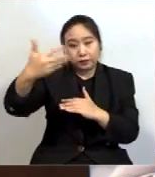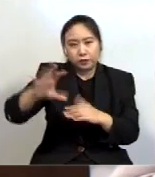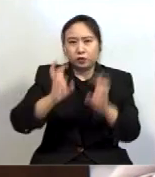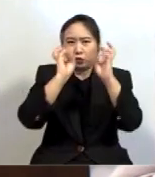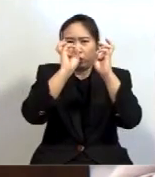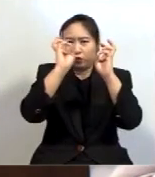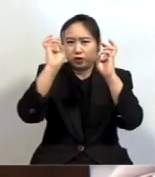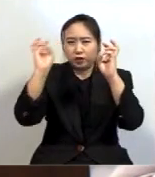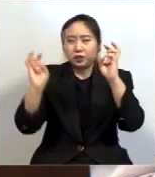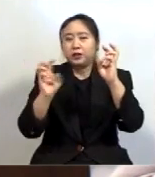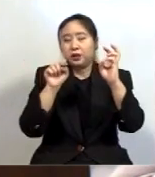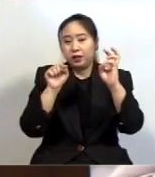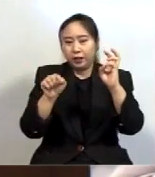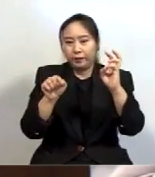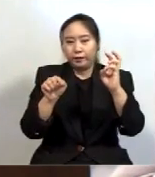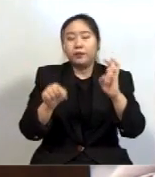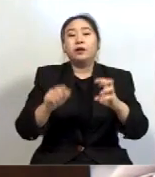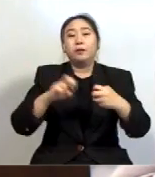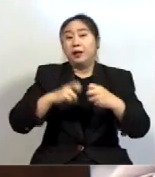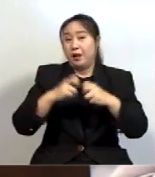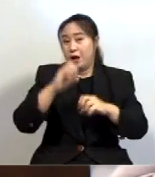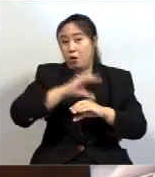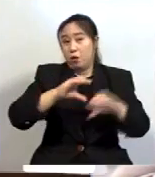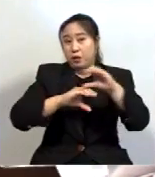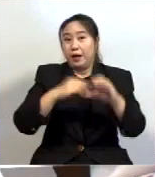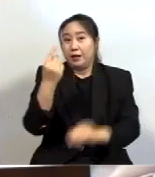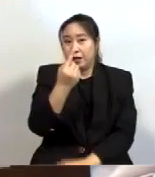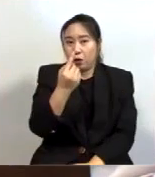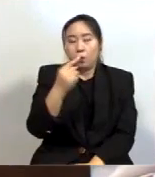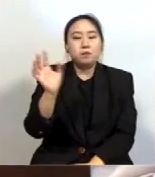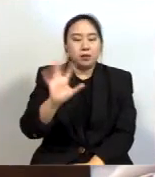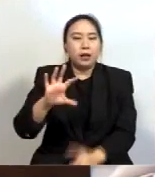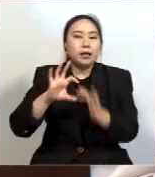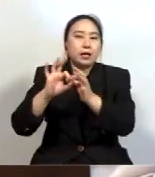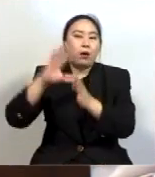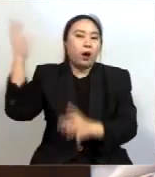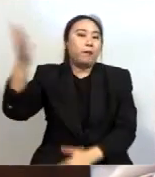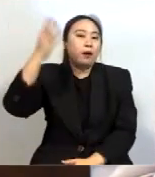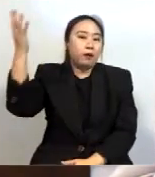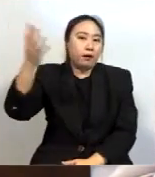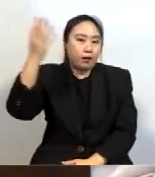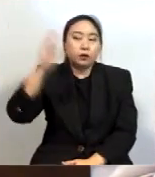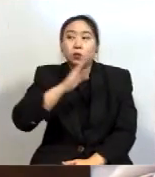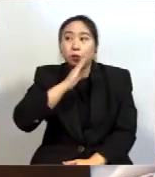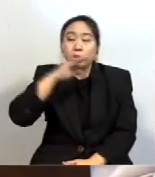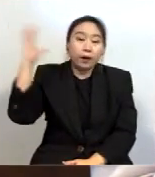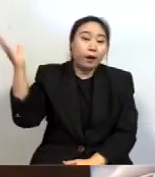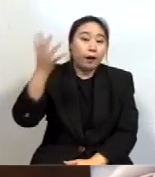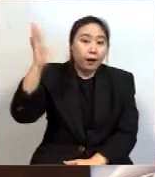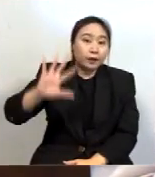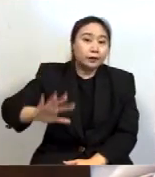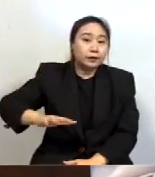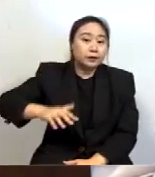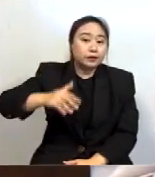ใช่เรื่องของการก่อสร้างอย่างเดียวแต่มันมีเรื่องของสภาพอากาศด้วยถ้าเกิดสภาพอากาศดีขึ้นเราก็พยายาม